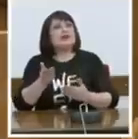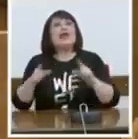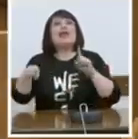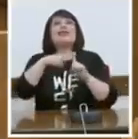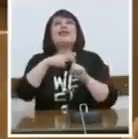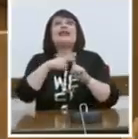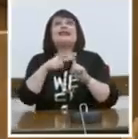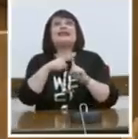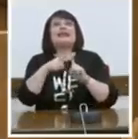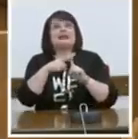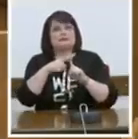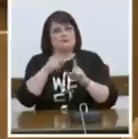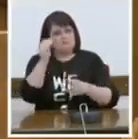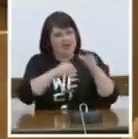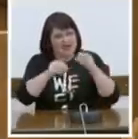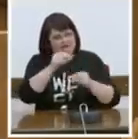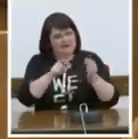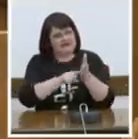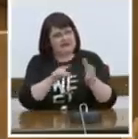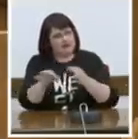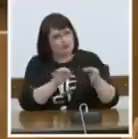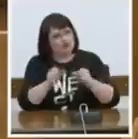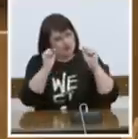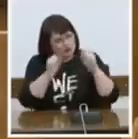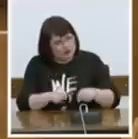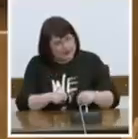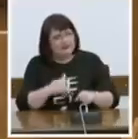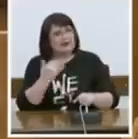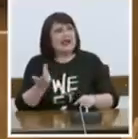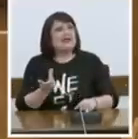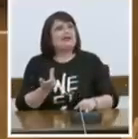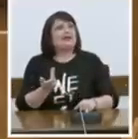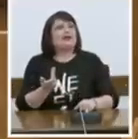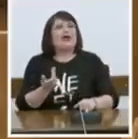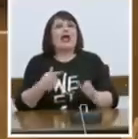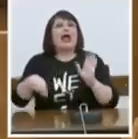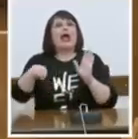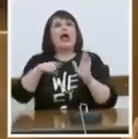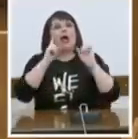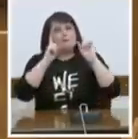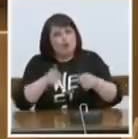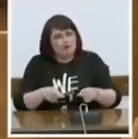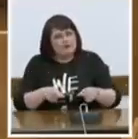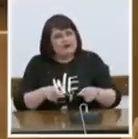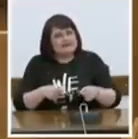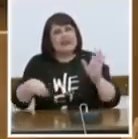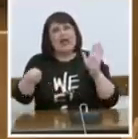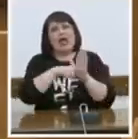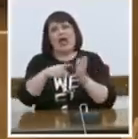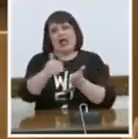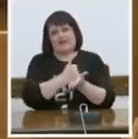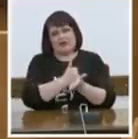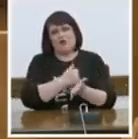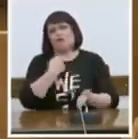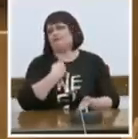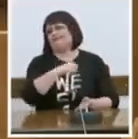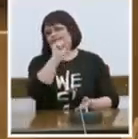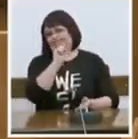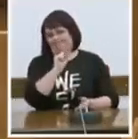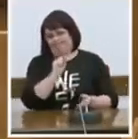υπέρ τους και για να αντιπαλέψω κάθε απόφαση που τους αδικεί. Γι'